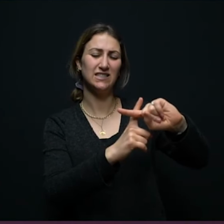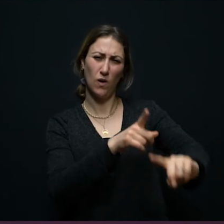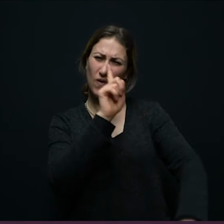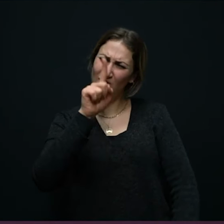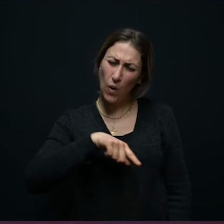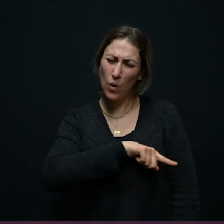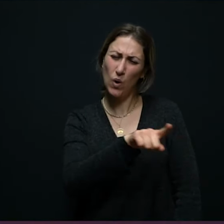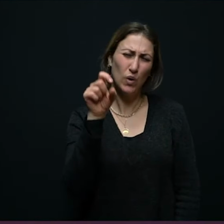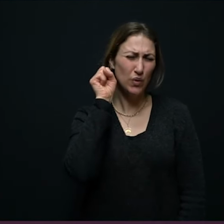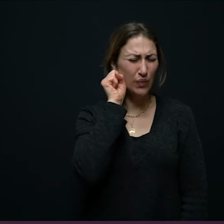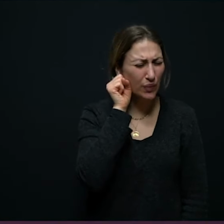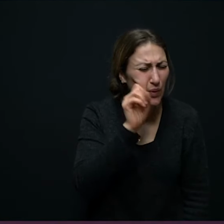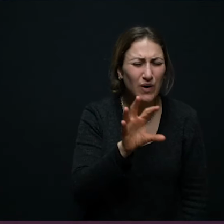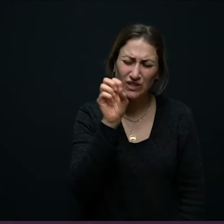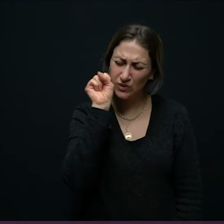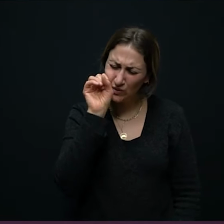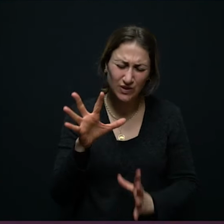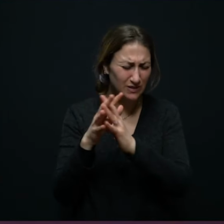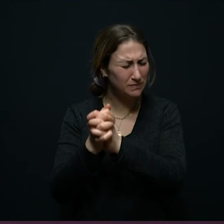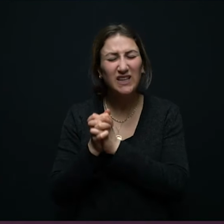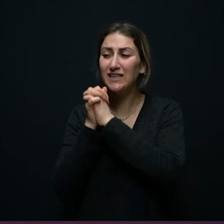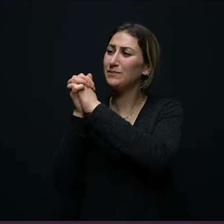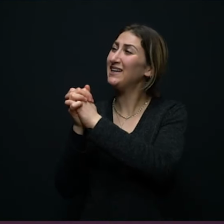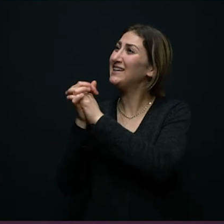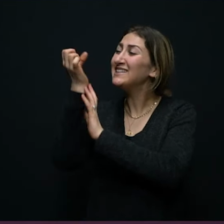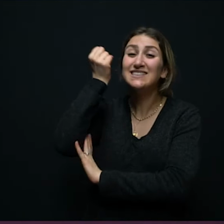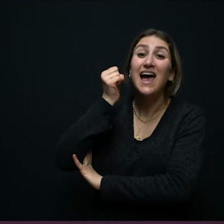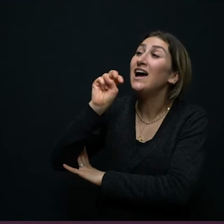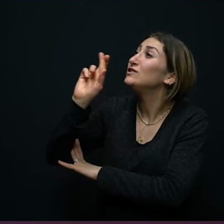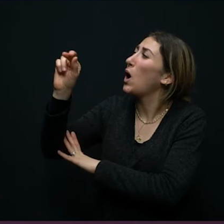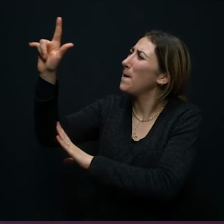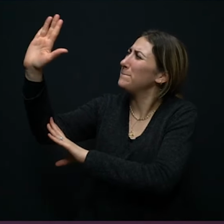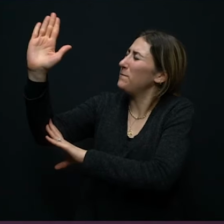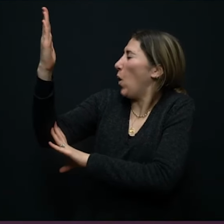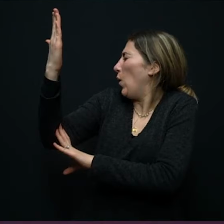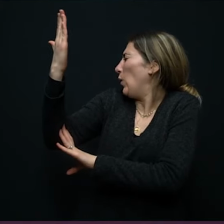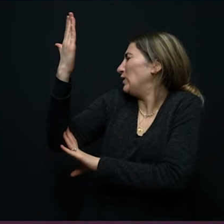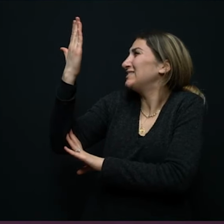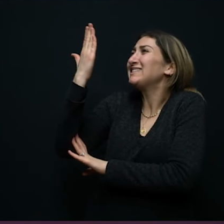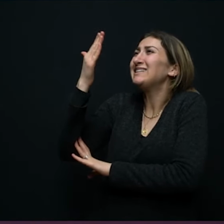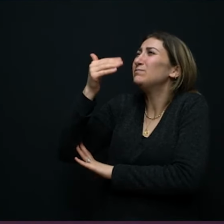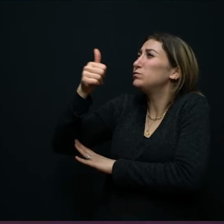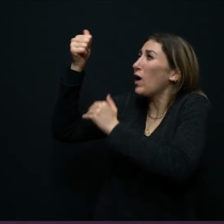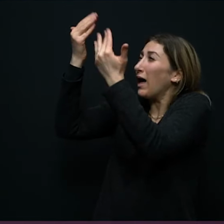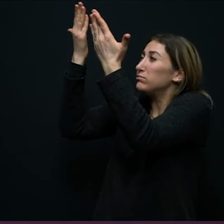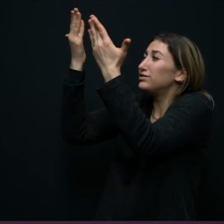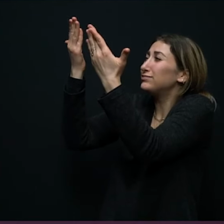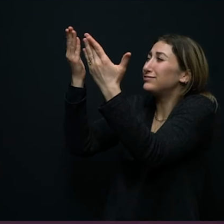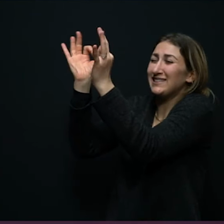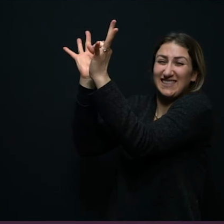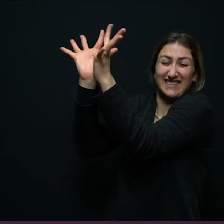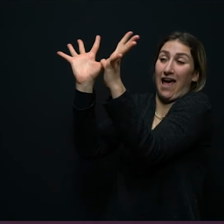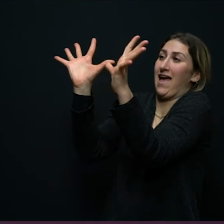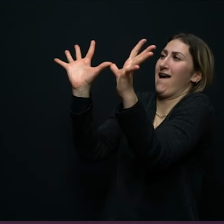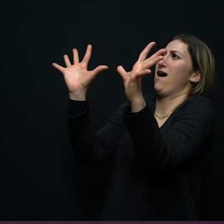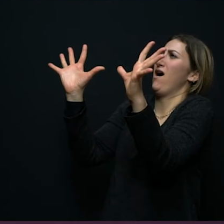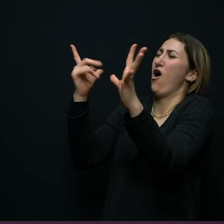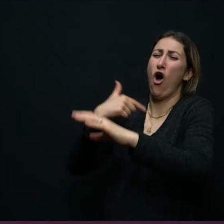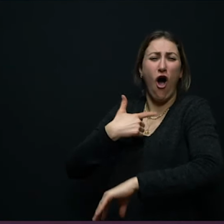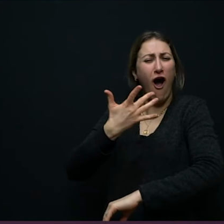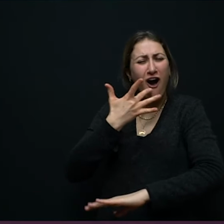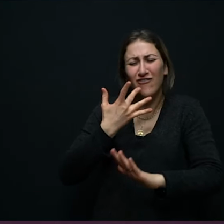seigneur montre moi ta sainte et et je veux la connaître un peu plus aujourd'hui qu'hier montre-moi